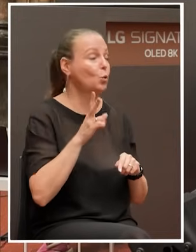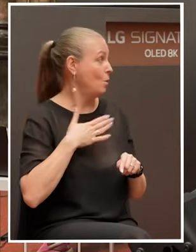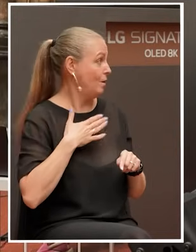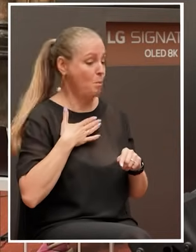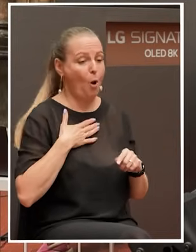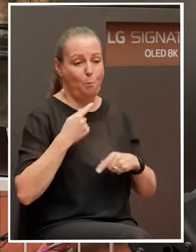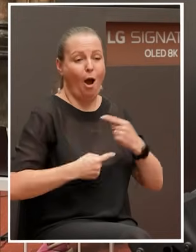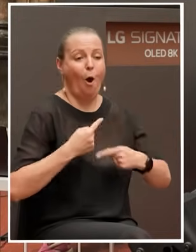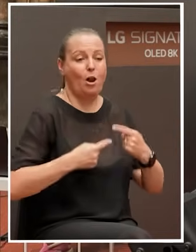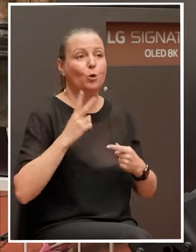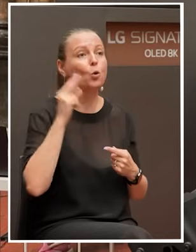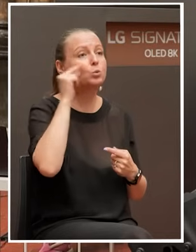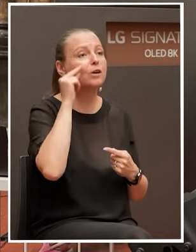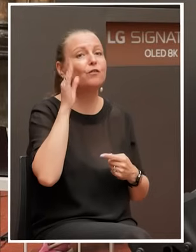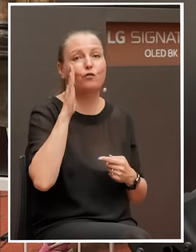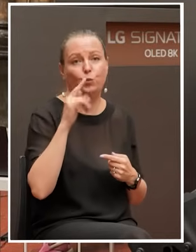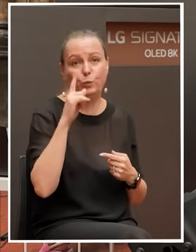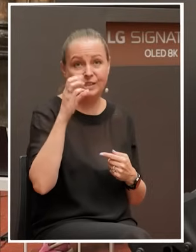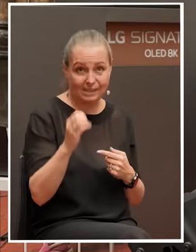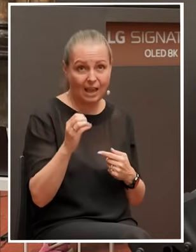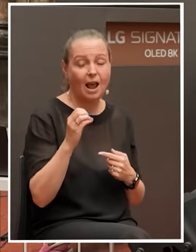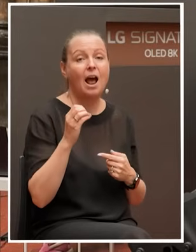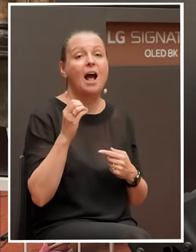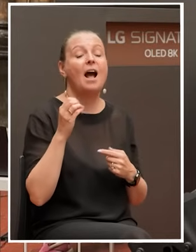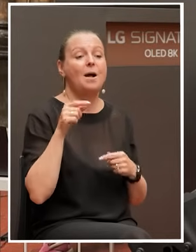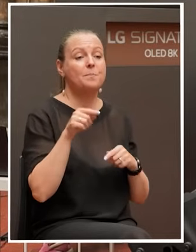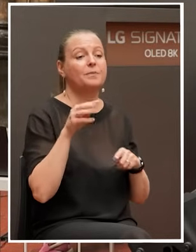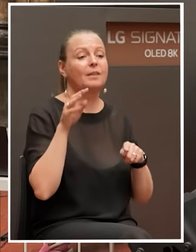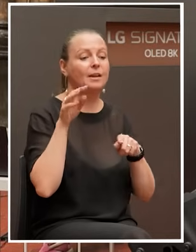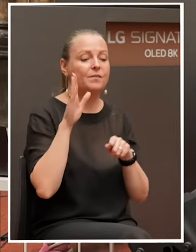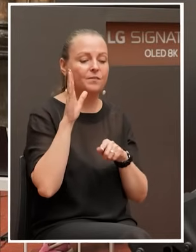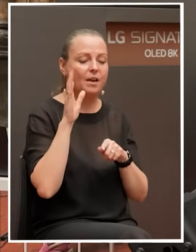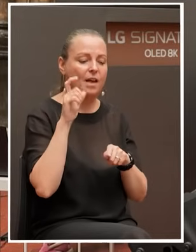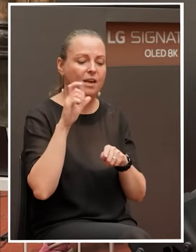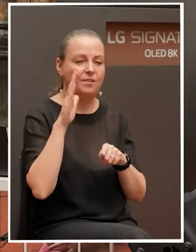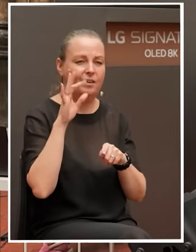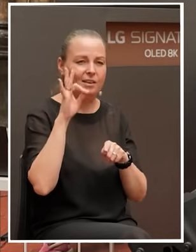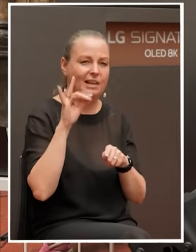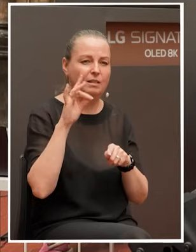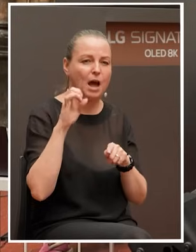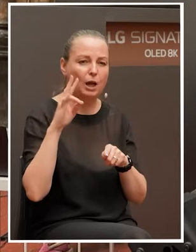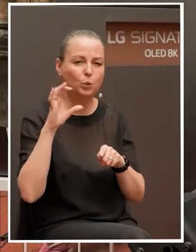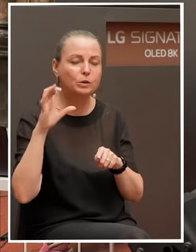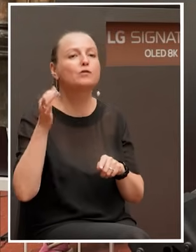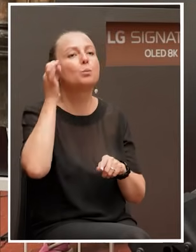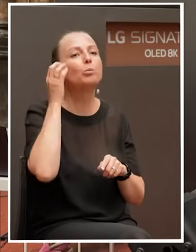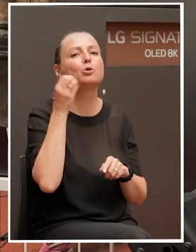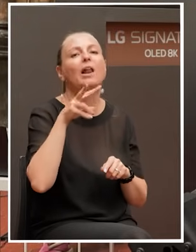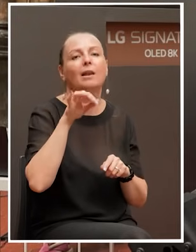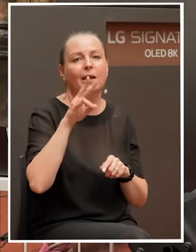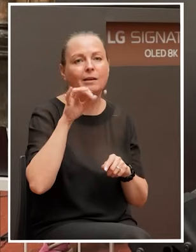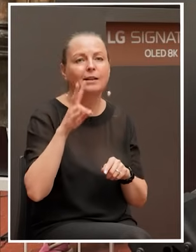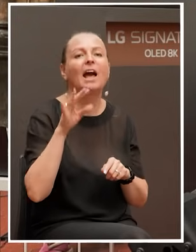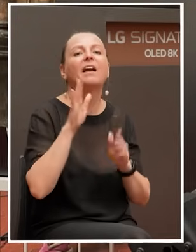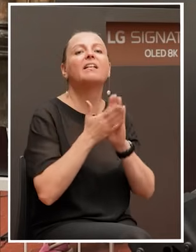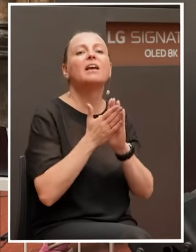учился в высшем учебном заведении, вслед за именами Маха и Авенариуса вспомнит имя Владимира Ильича Ленина и книгу